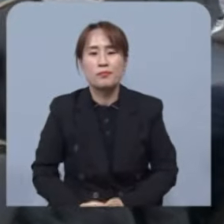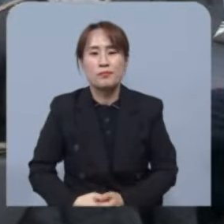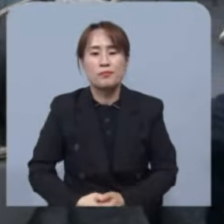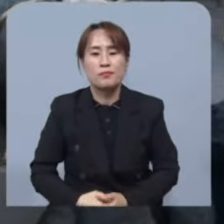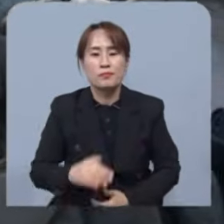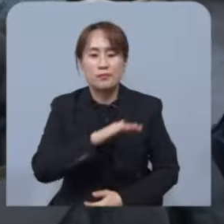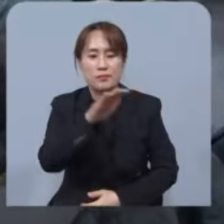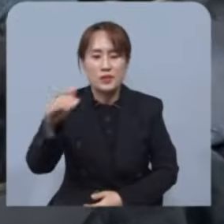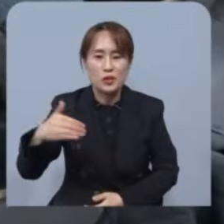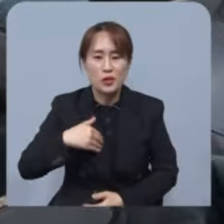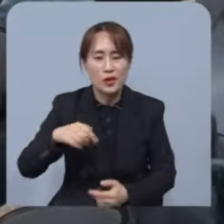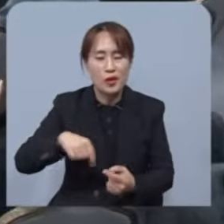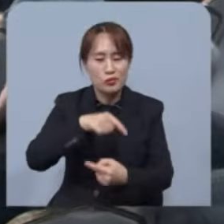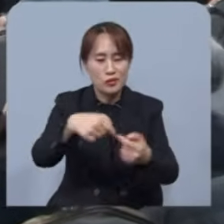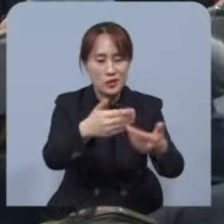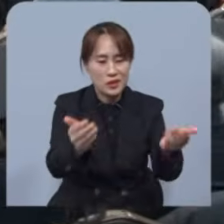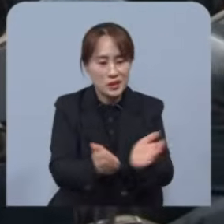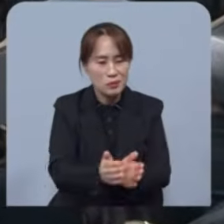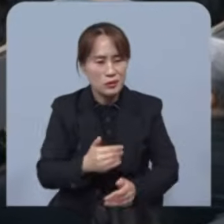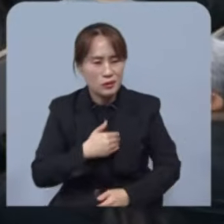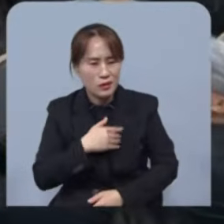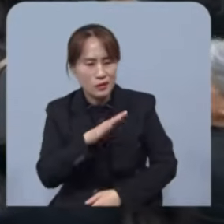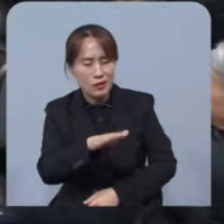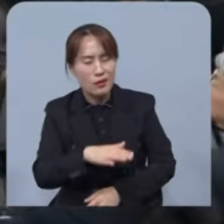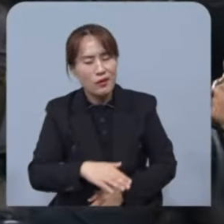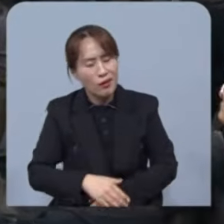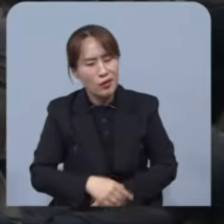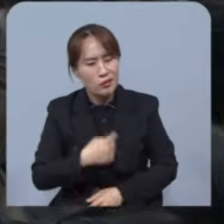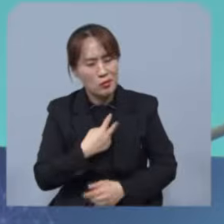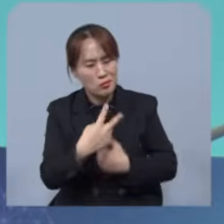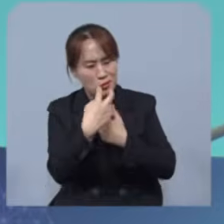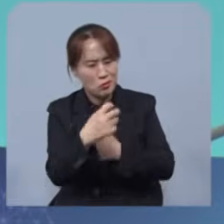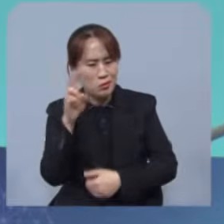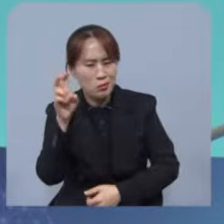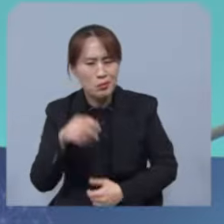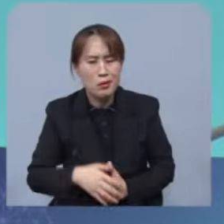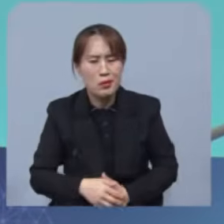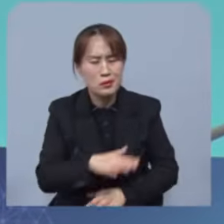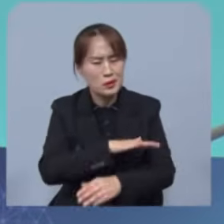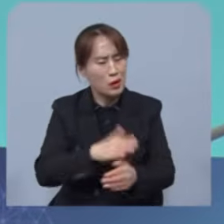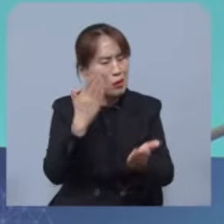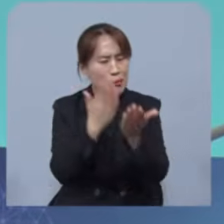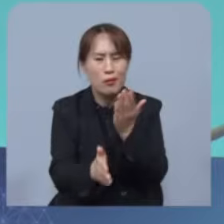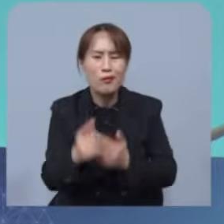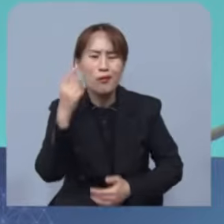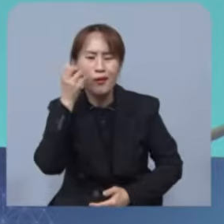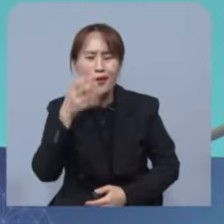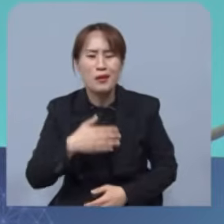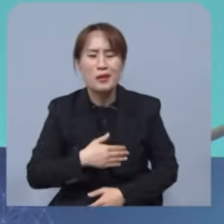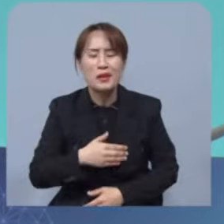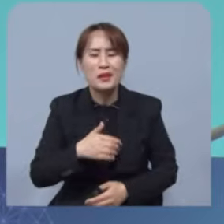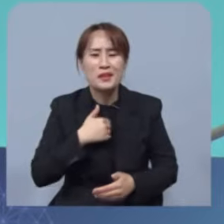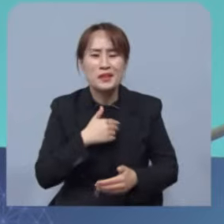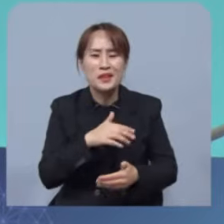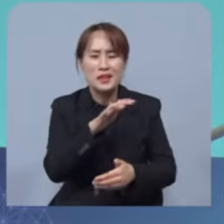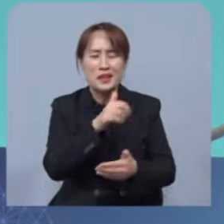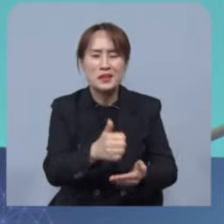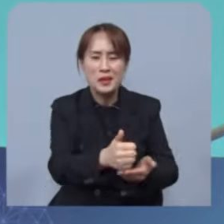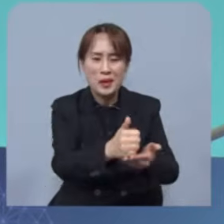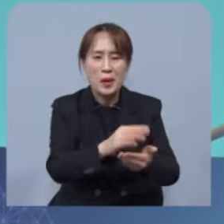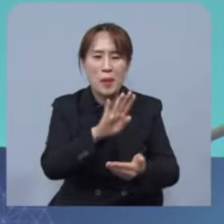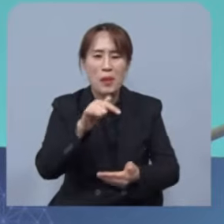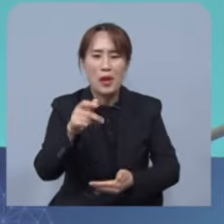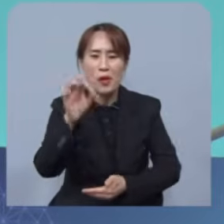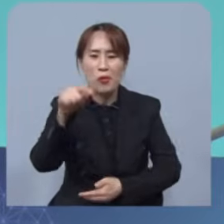저희가 좀 집행부하고 저희가 밑보인 것 같습니다. 좀 뭔가 이게 안 맞아요. 박자가 안 맞는데 맞아요. 좀 제가 좀 모셔야 될 것 같은데 배경훈